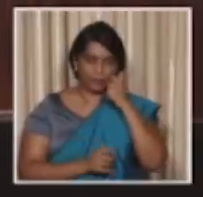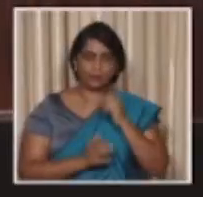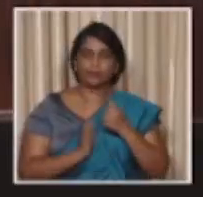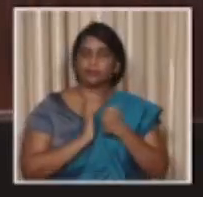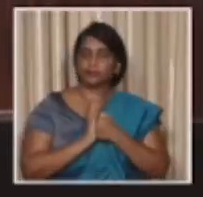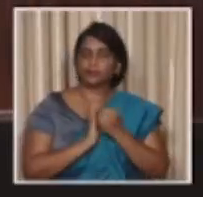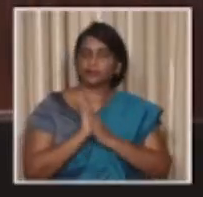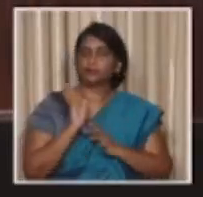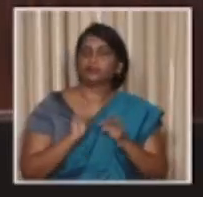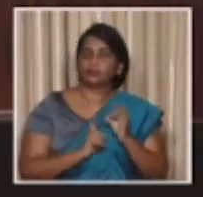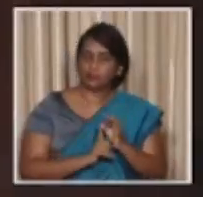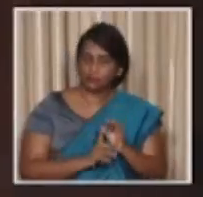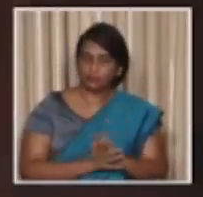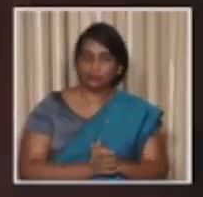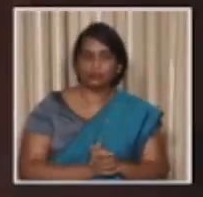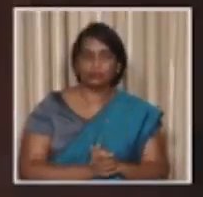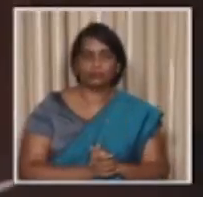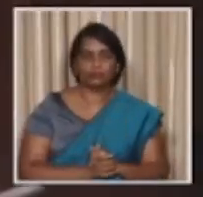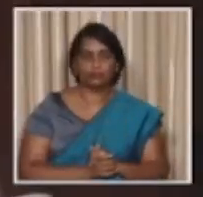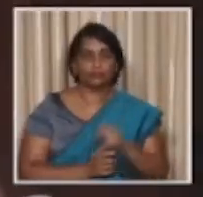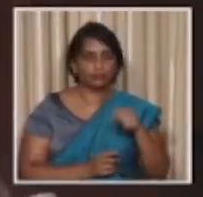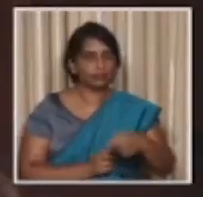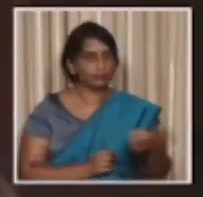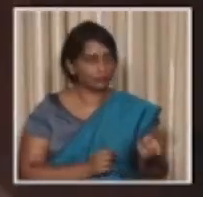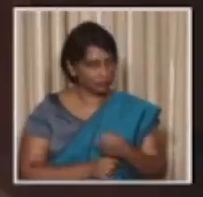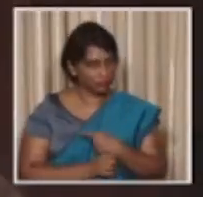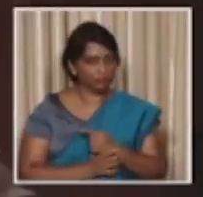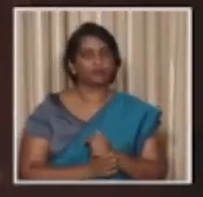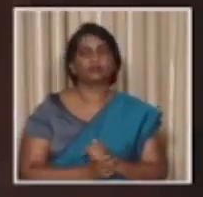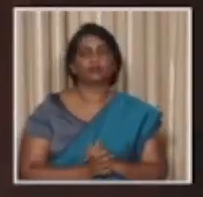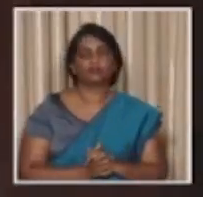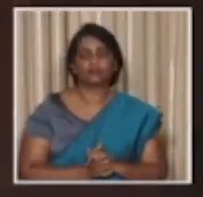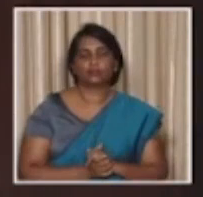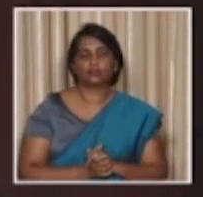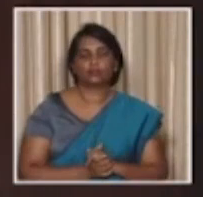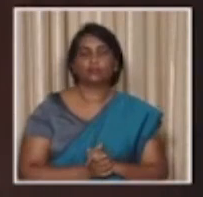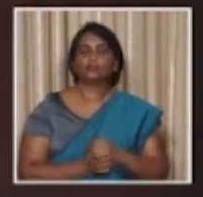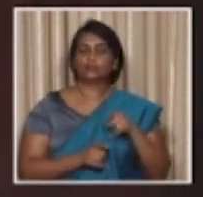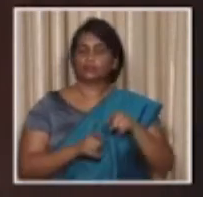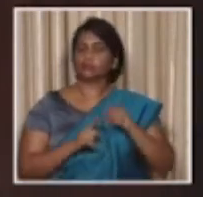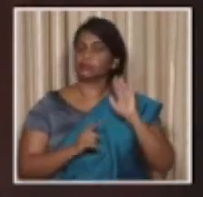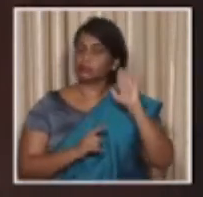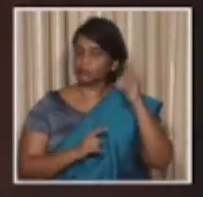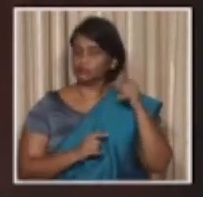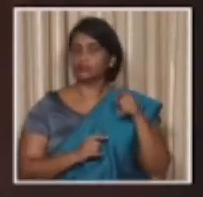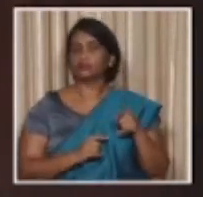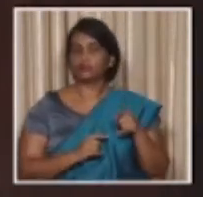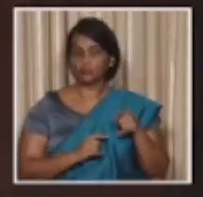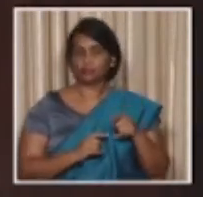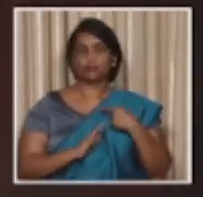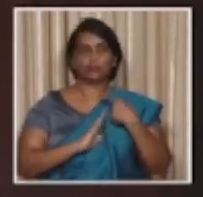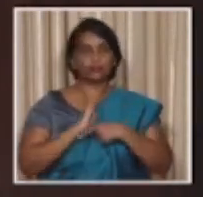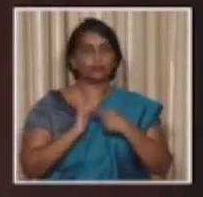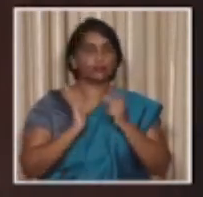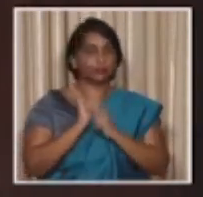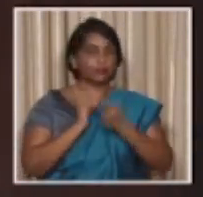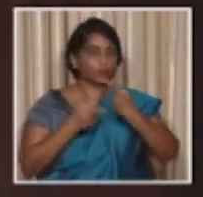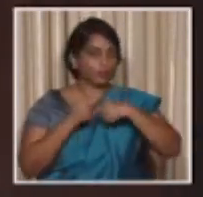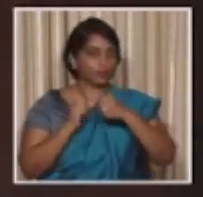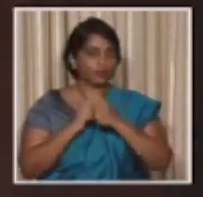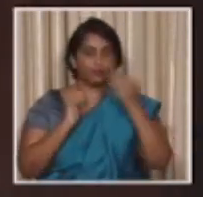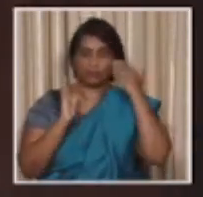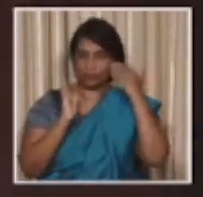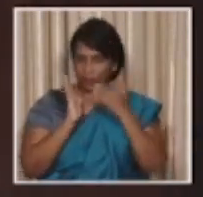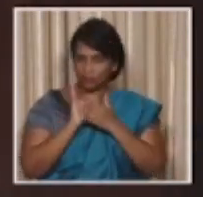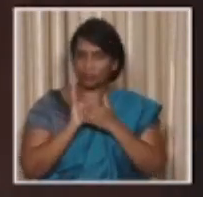අර මුලාසන වල මන්ත්‍රීතුමනි අද දවසේ විශේෂයෙන්ම මේ දේශීය නාය ප්‍රතිවෝධගතකරණය